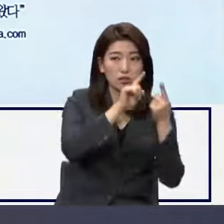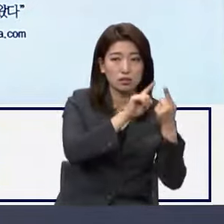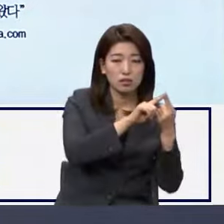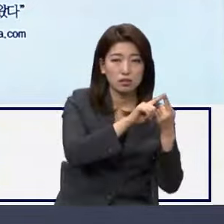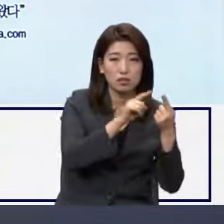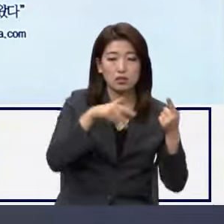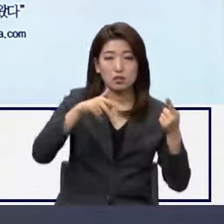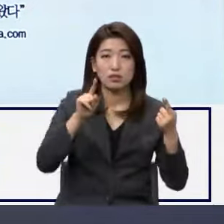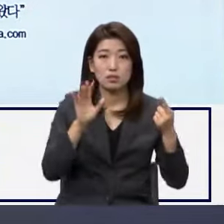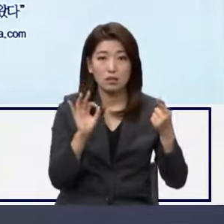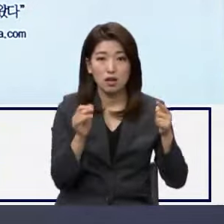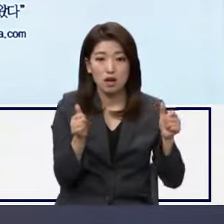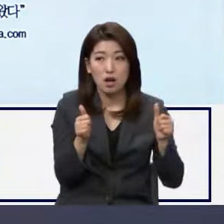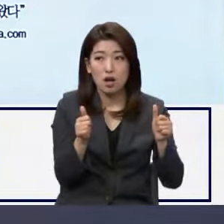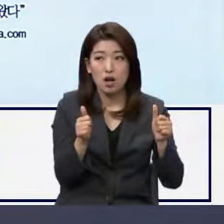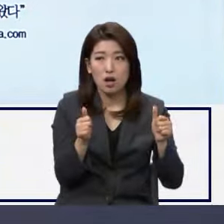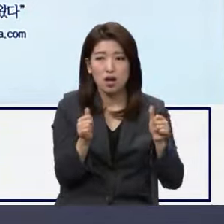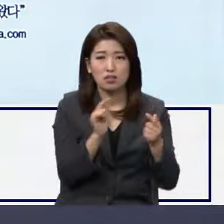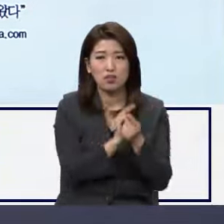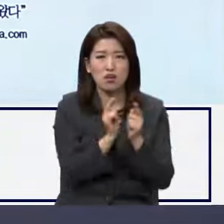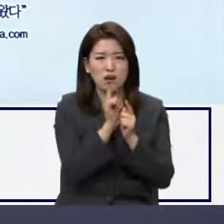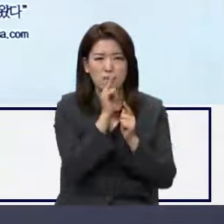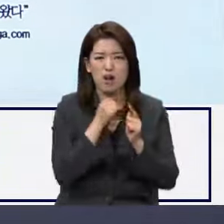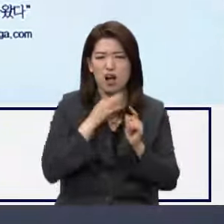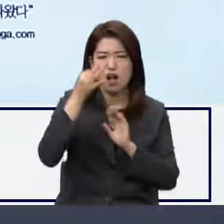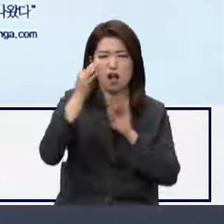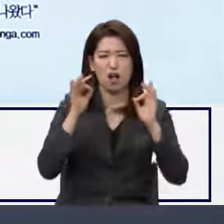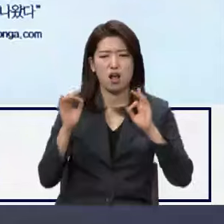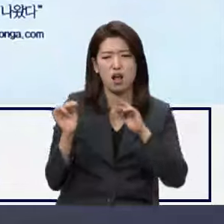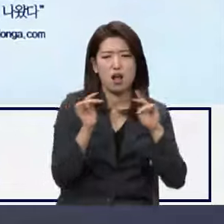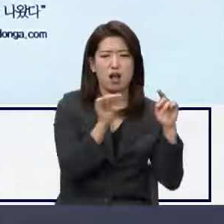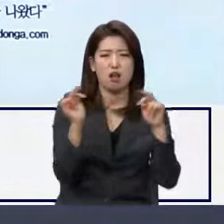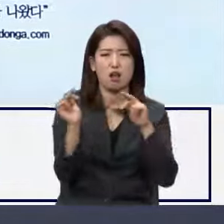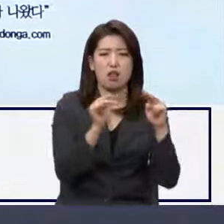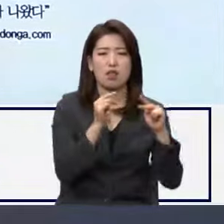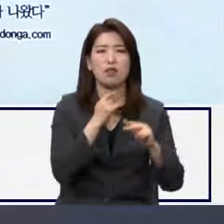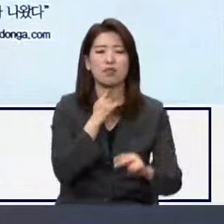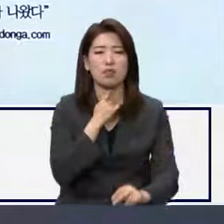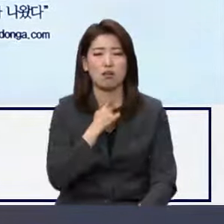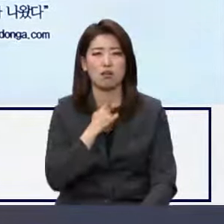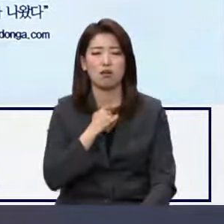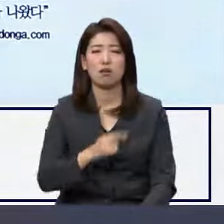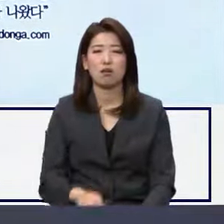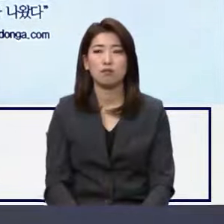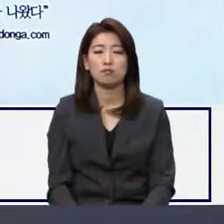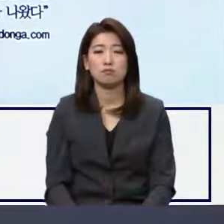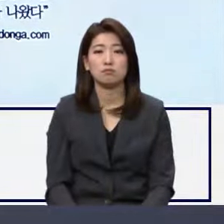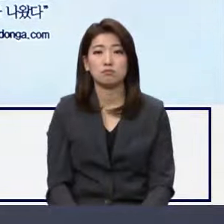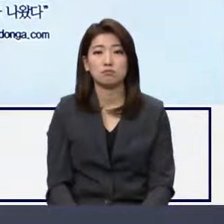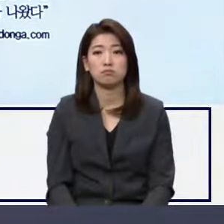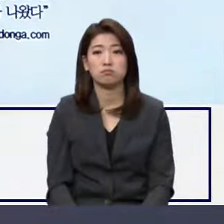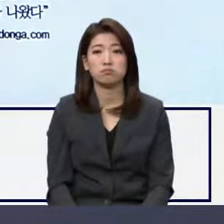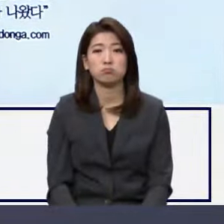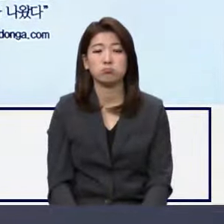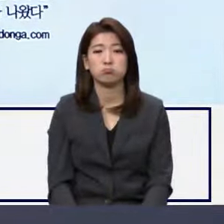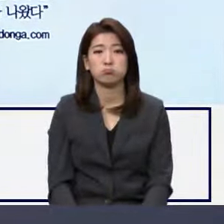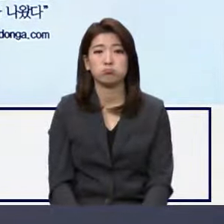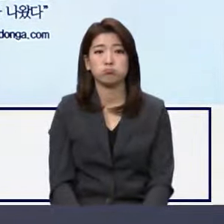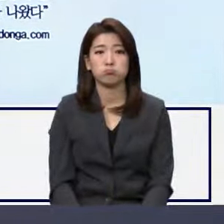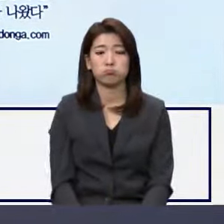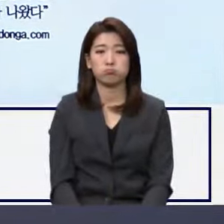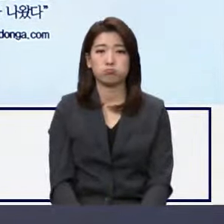장동혁 사무총장이 들어가 있다라는 겁니다 그러다 보니까 찐과 친한 대결